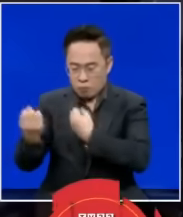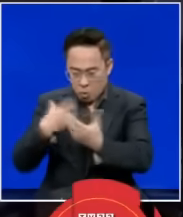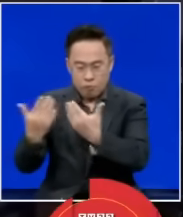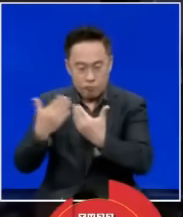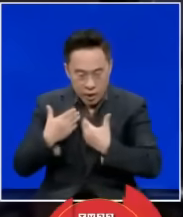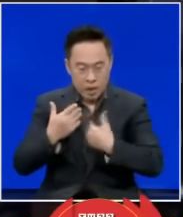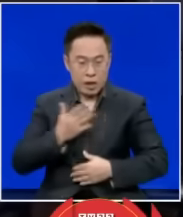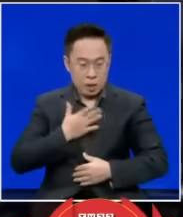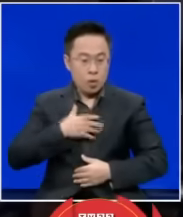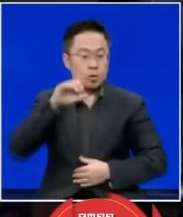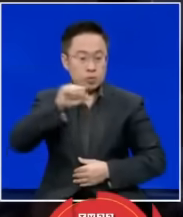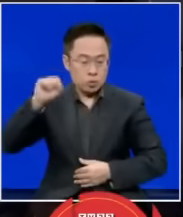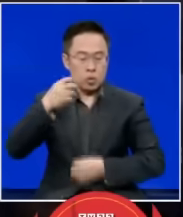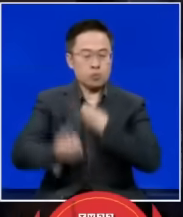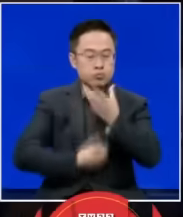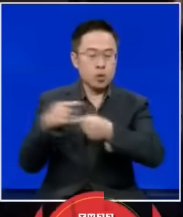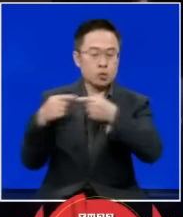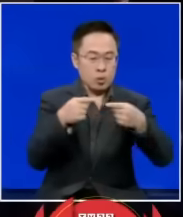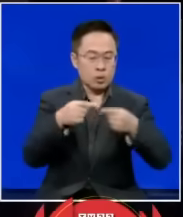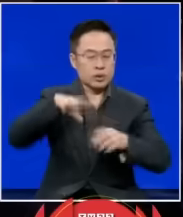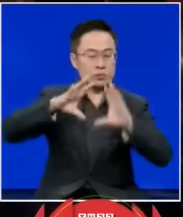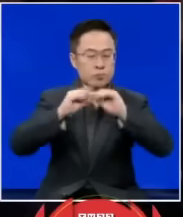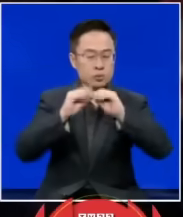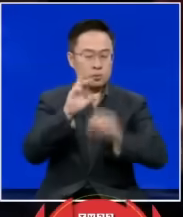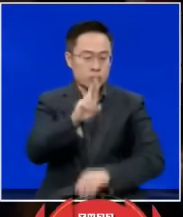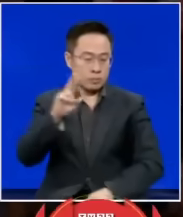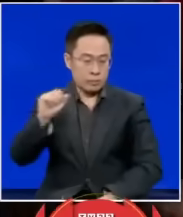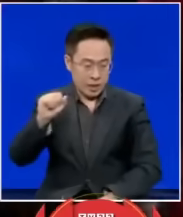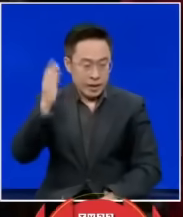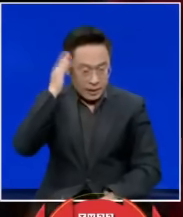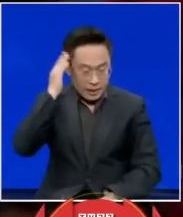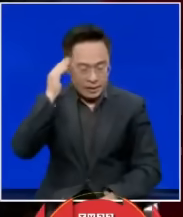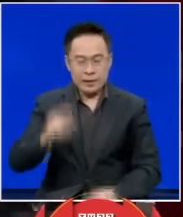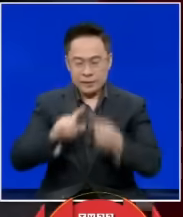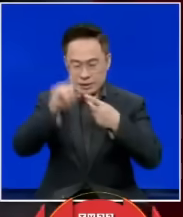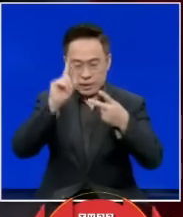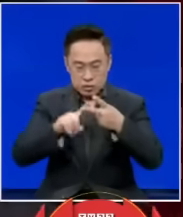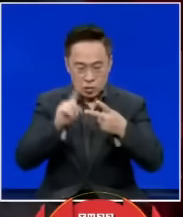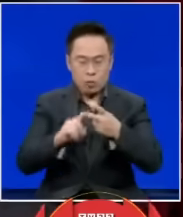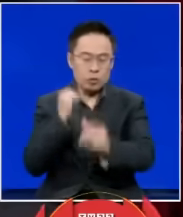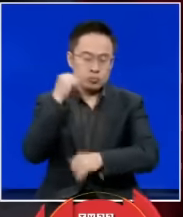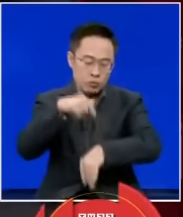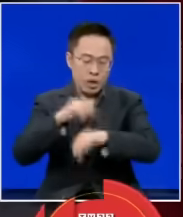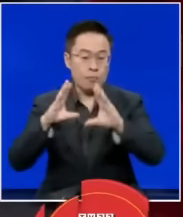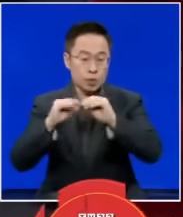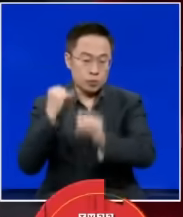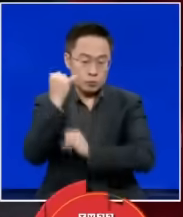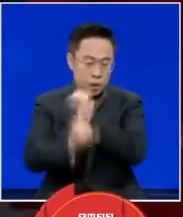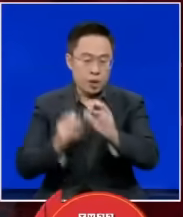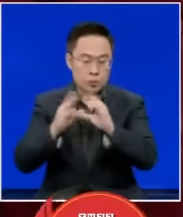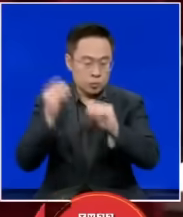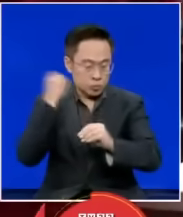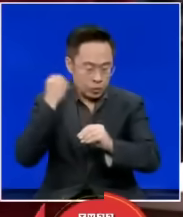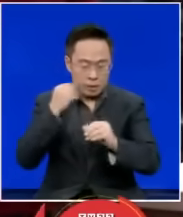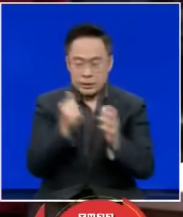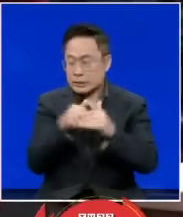างนี้แต่คือแหมถ้าเกิดจะรอให้เกิดบางทีมันก็อะไรนะมันก็สายไปเสียแล้วก็เลยหลายครั้งก็ถามล่วงหน้าเลย บางครั้